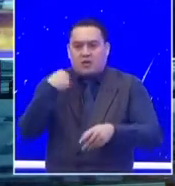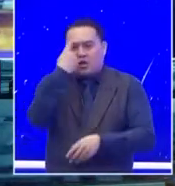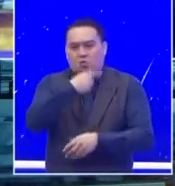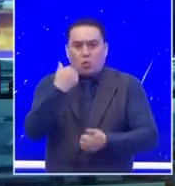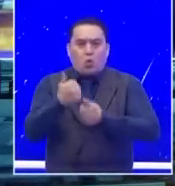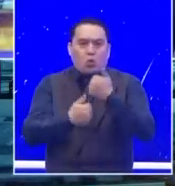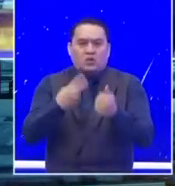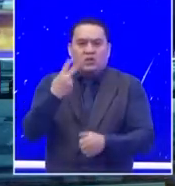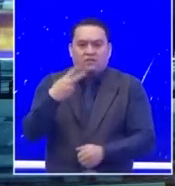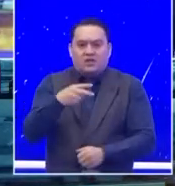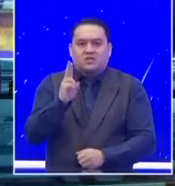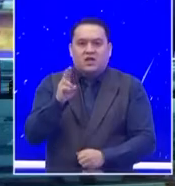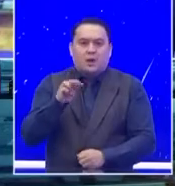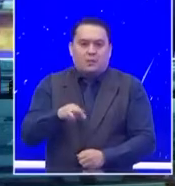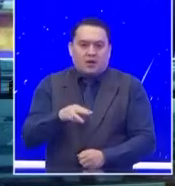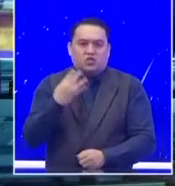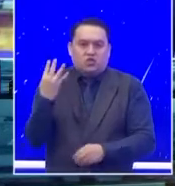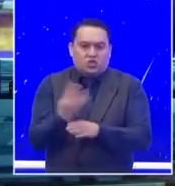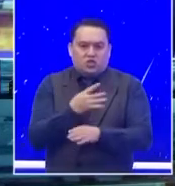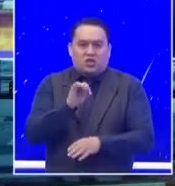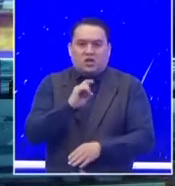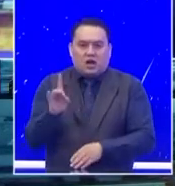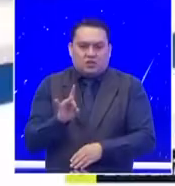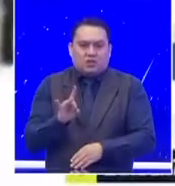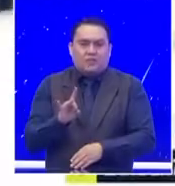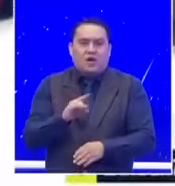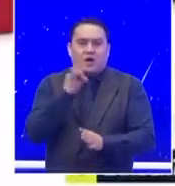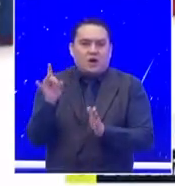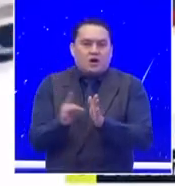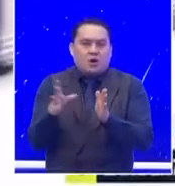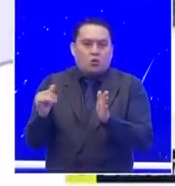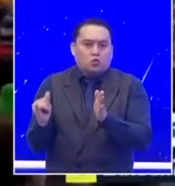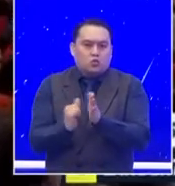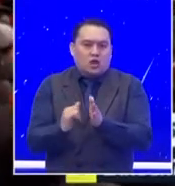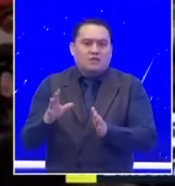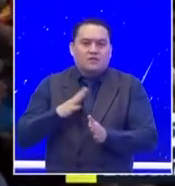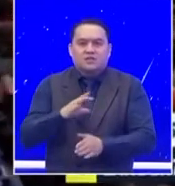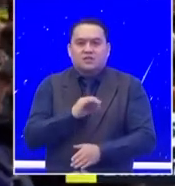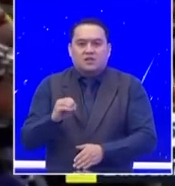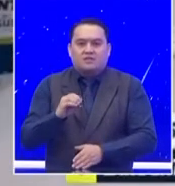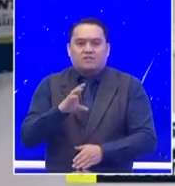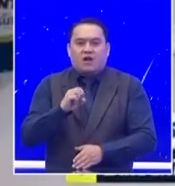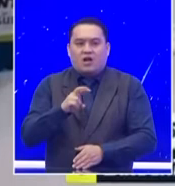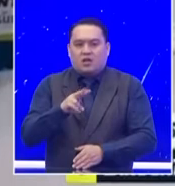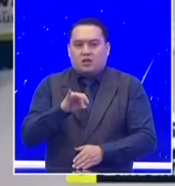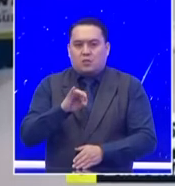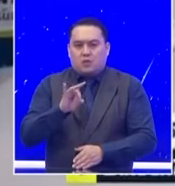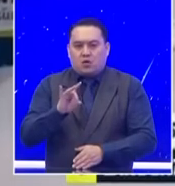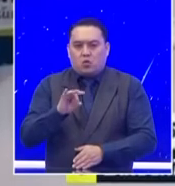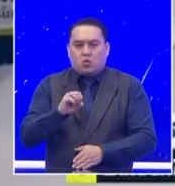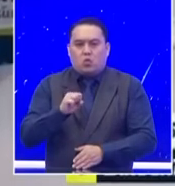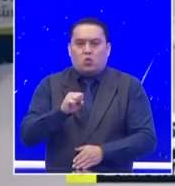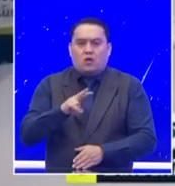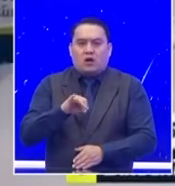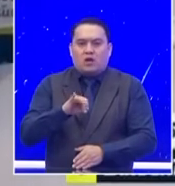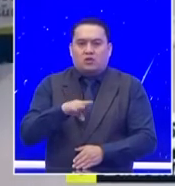индивидуальную гонку на 20 километров 4 раза в карьере. Ранее рекорд принадлежал советским спортсменам Владимиру